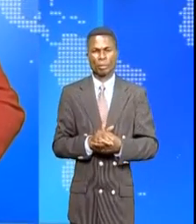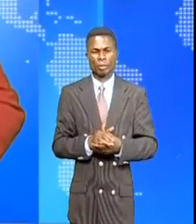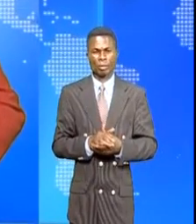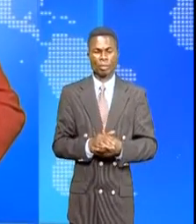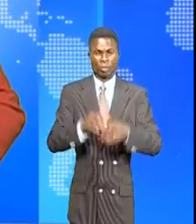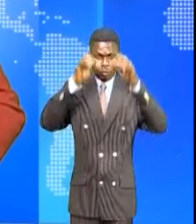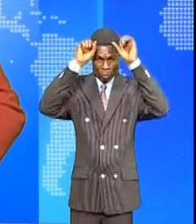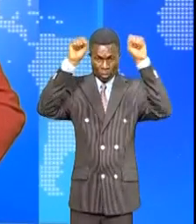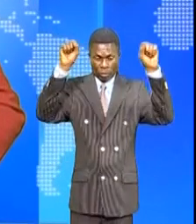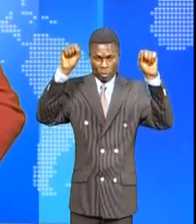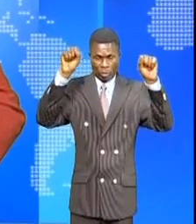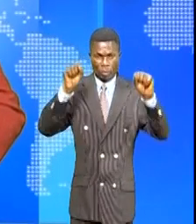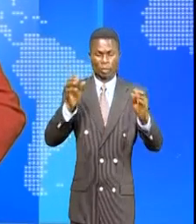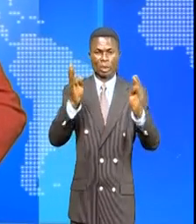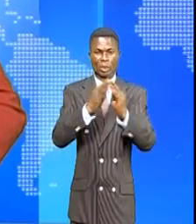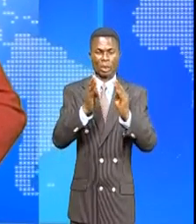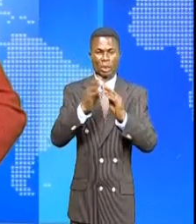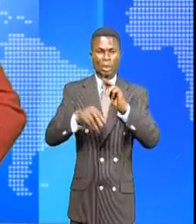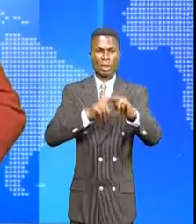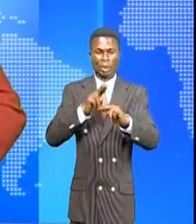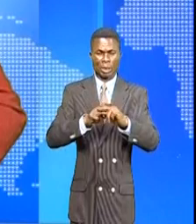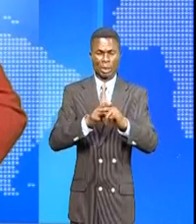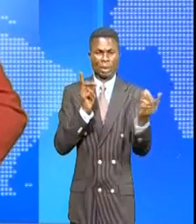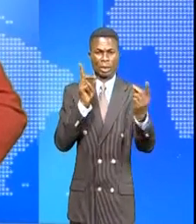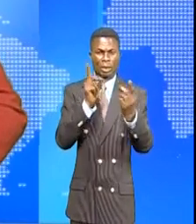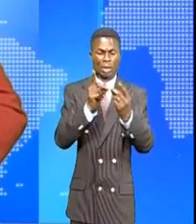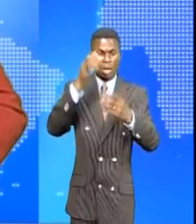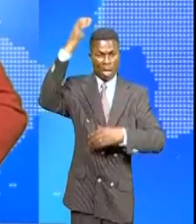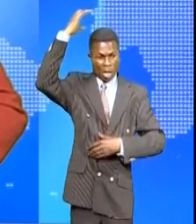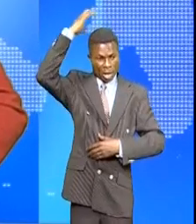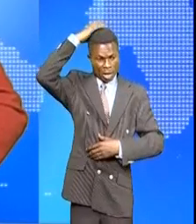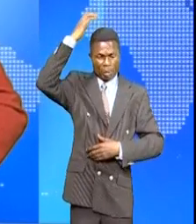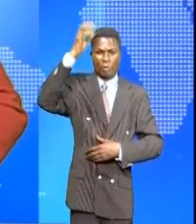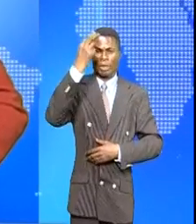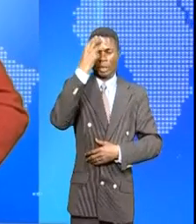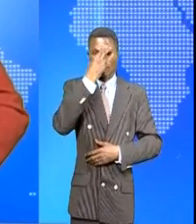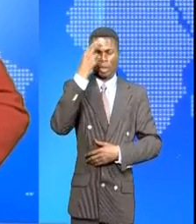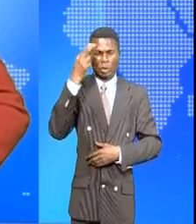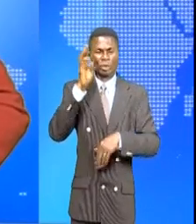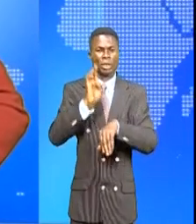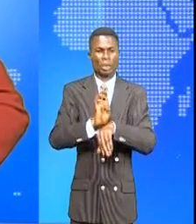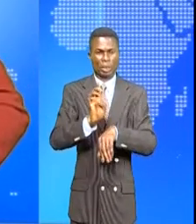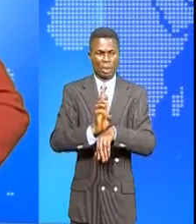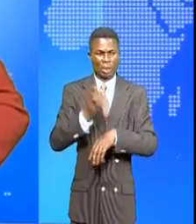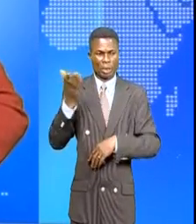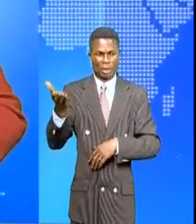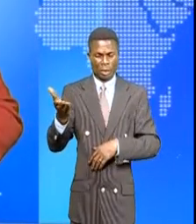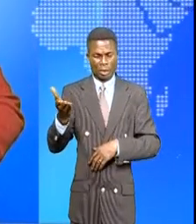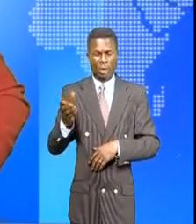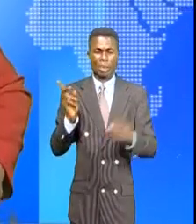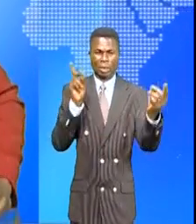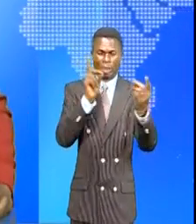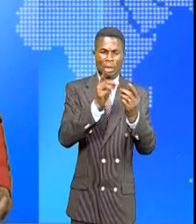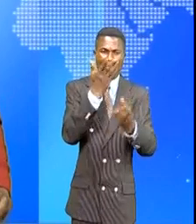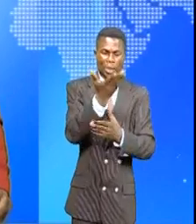Le président de l'Assemblée nationale était hier chez l'archevêque de Kinshasa, Fridolin Ambongo. Christophe Mbosso est allé